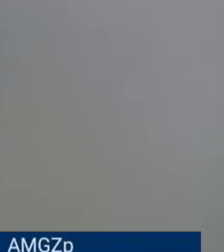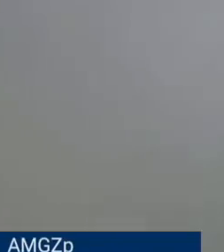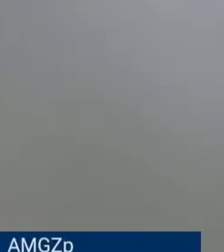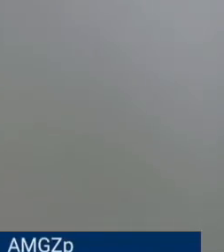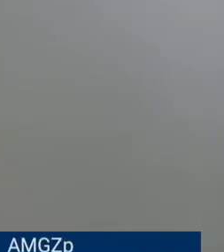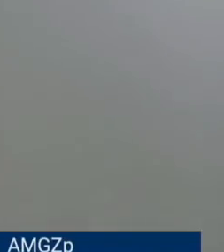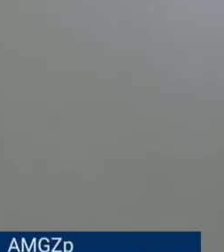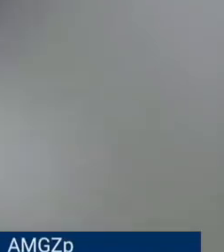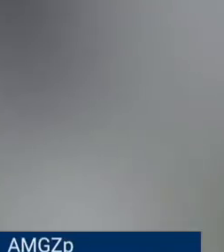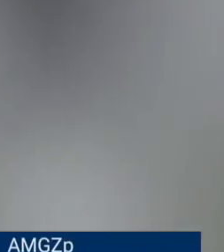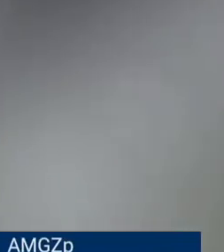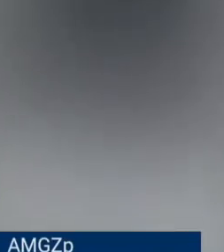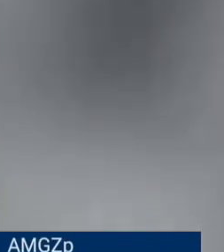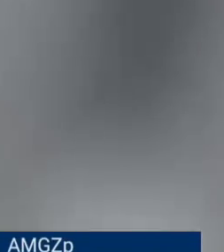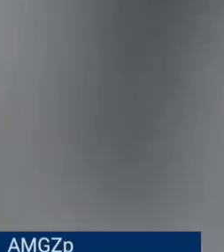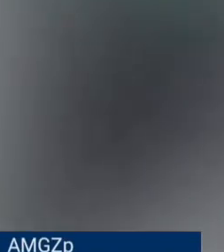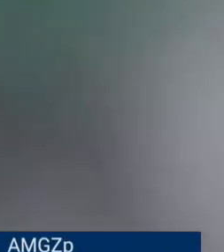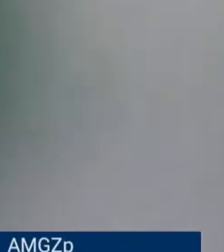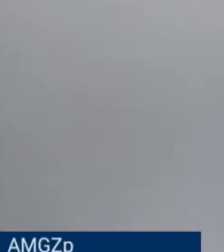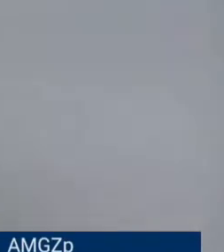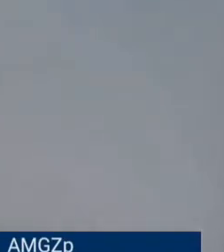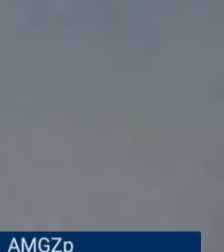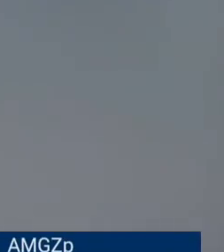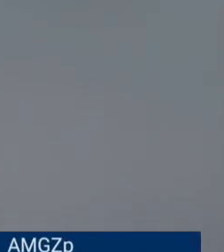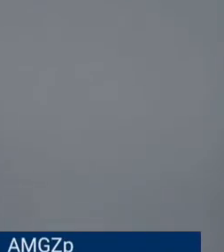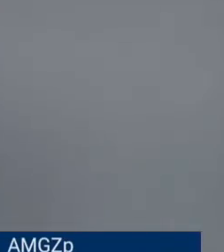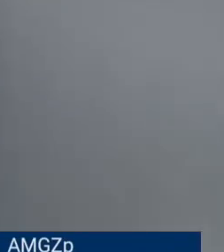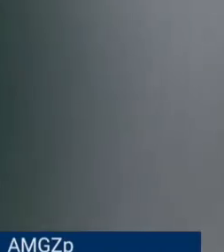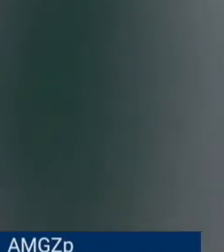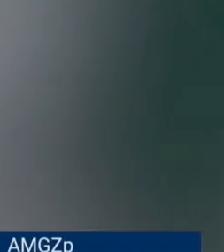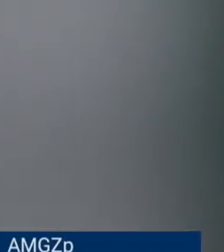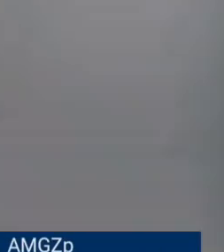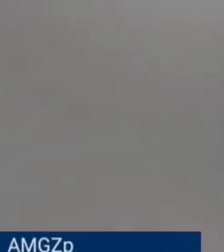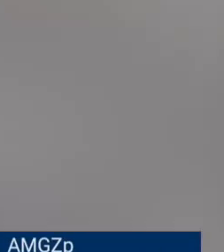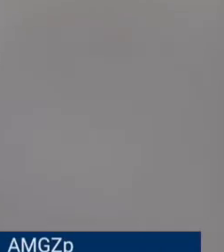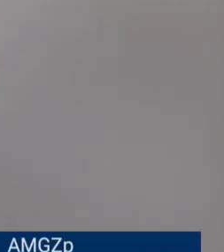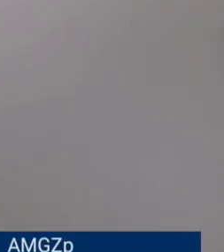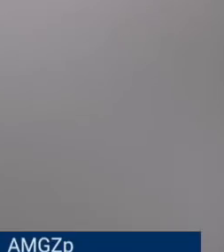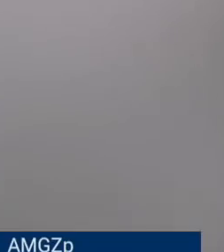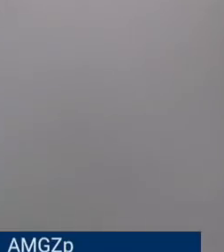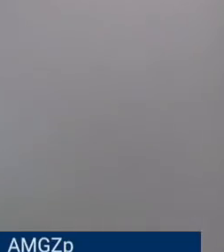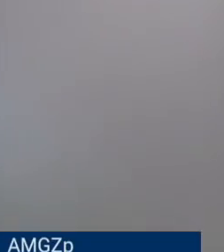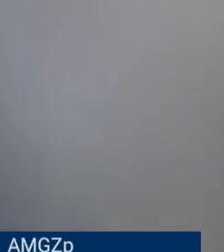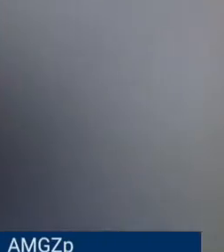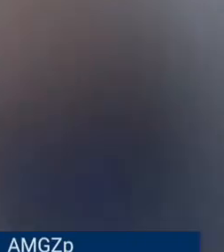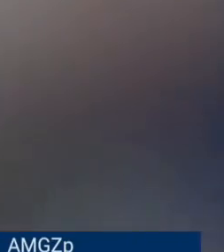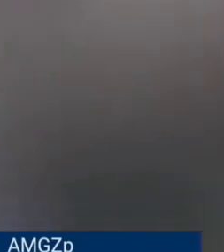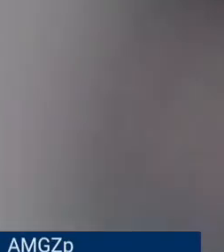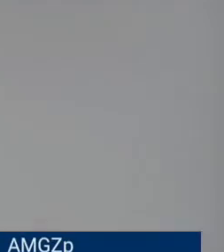сделайте, пожалуйста. Как он лжется, да, газон? Она жерден. Она жерден, да? Сделайте, пожалуйста. Молодцы.